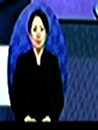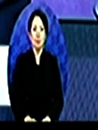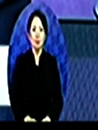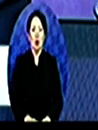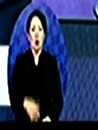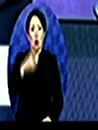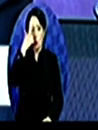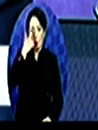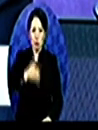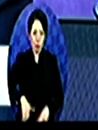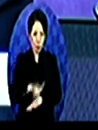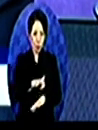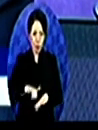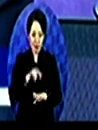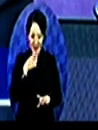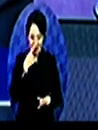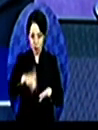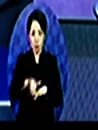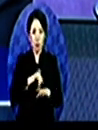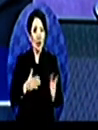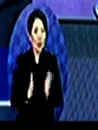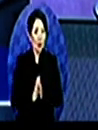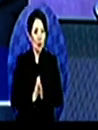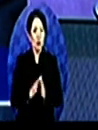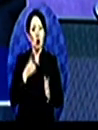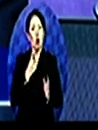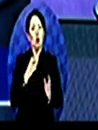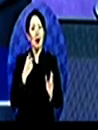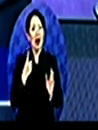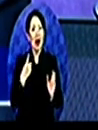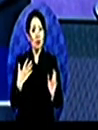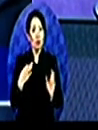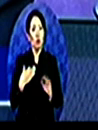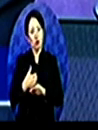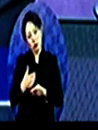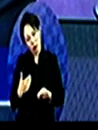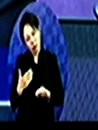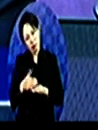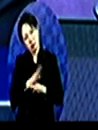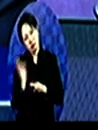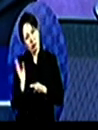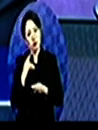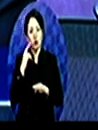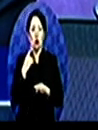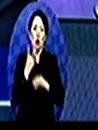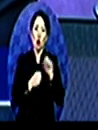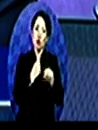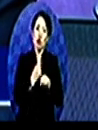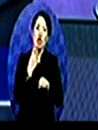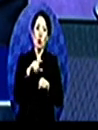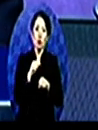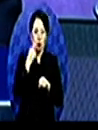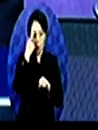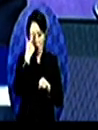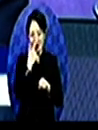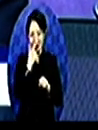Монгол улс хятад улстай хамтран 2015 оноос хойш 2 жилд нэг удаа Монгол хятадын экспог зохион байгуулж ирсэн. Энэ